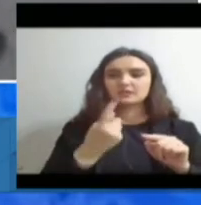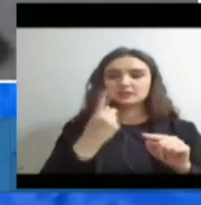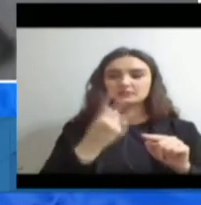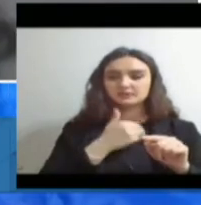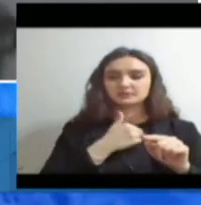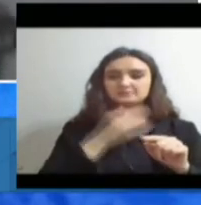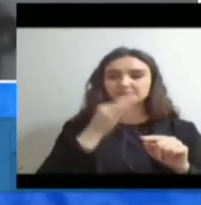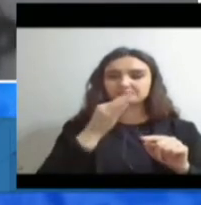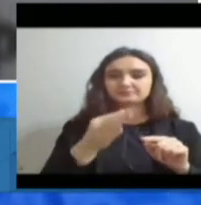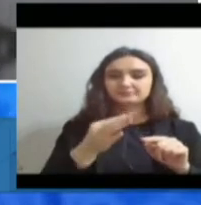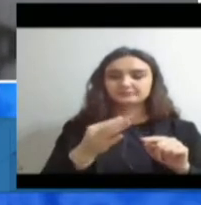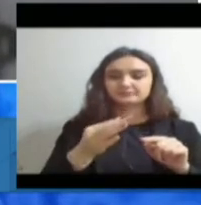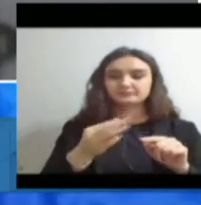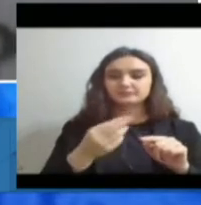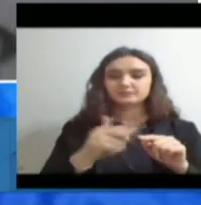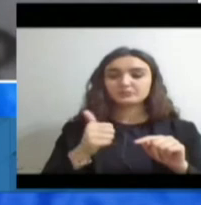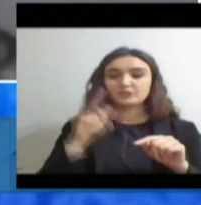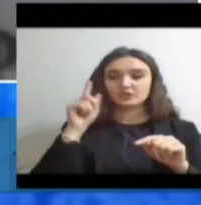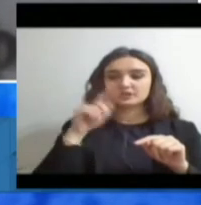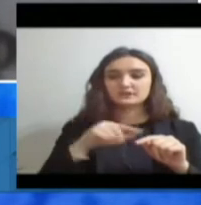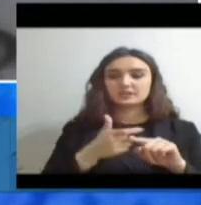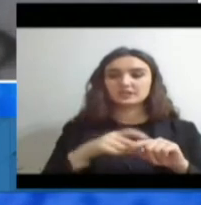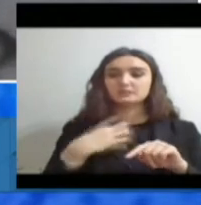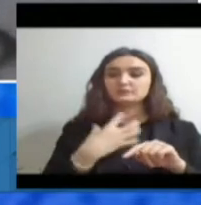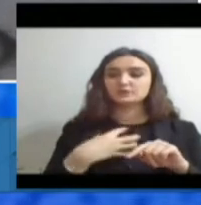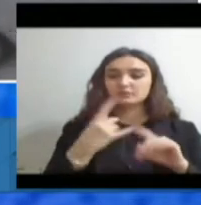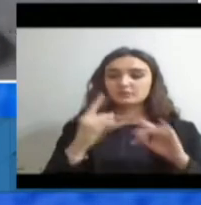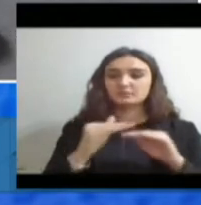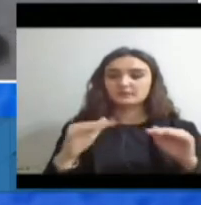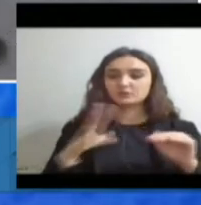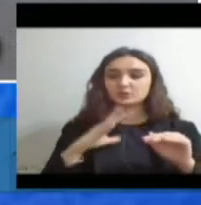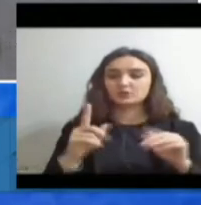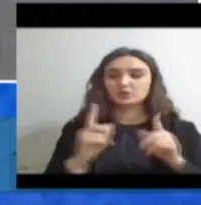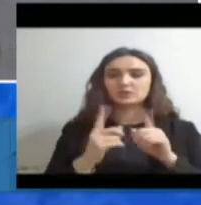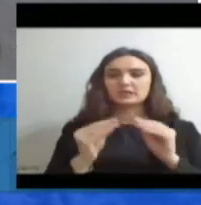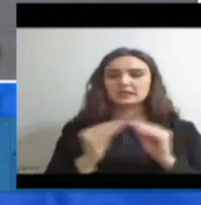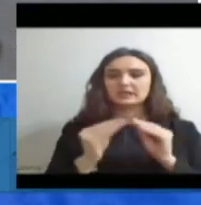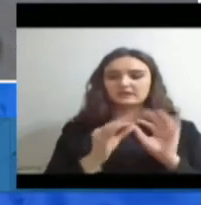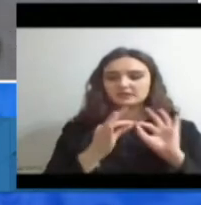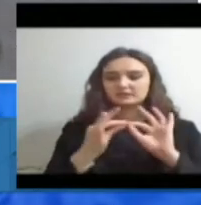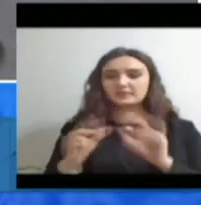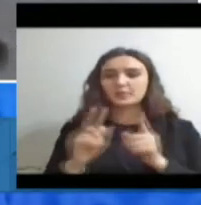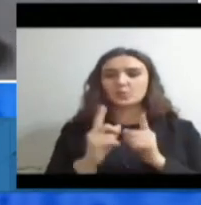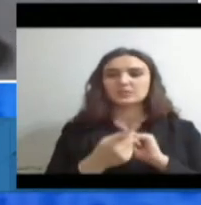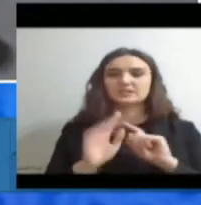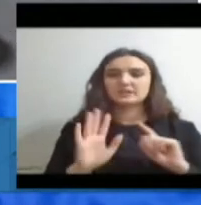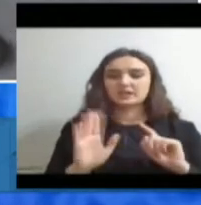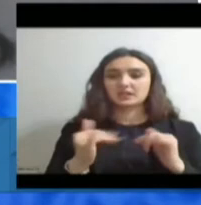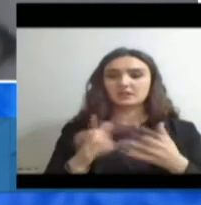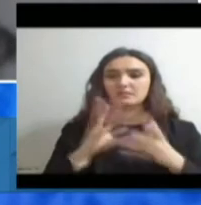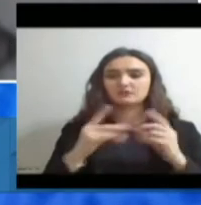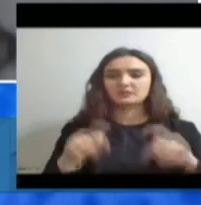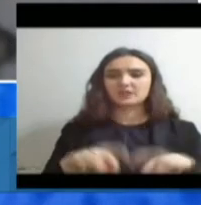მინიშნება გავაკეთო. როგორც ვიცით, ძალიან მნიშვნელოვანია ბავშვს ჰქონდეს უცვლელი რუტინა. პრაქტიკულად ეხლა ბავშვებს სრულად დაერღვათ